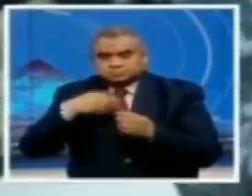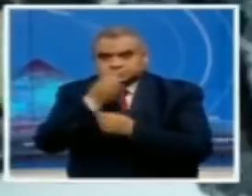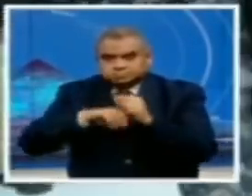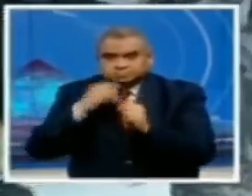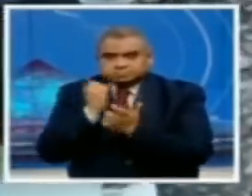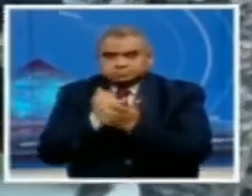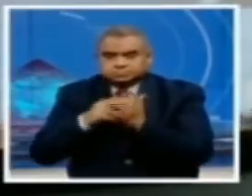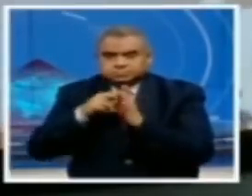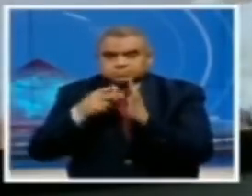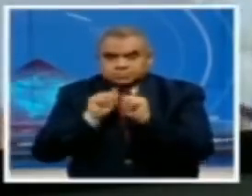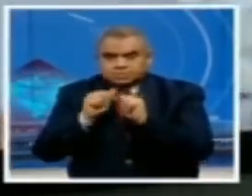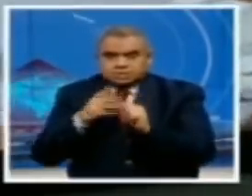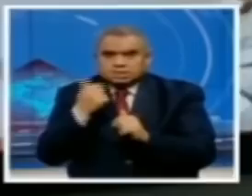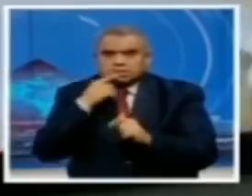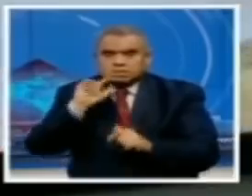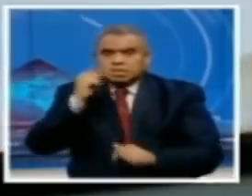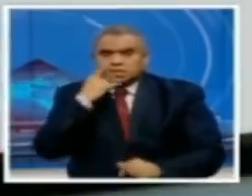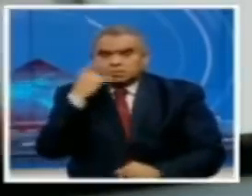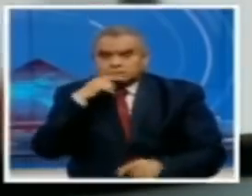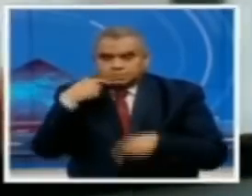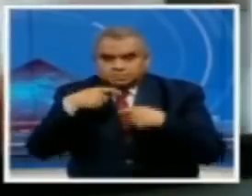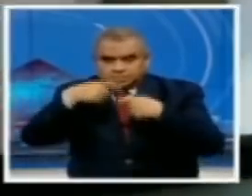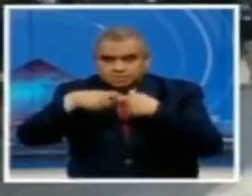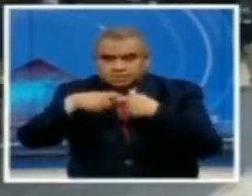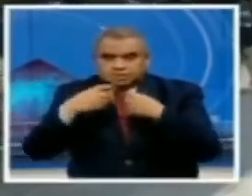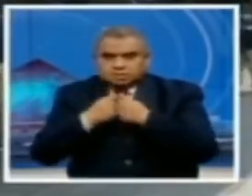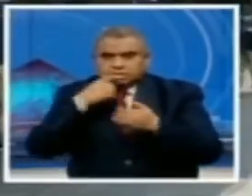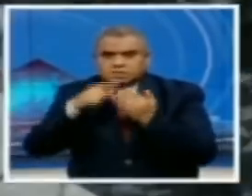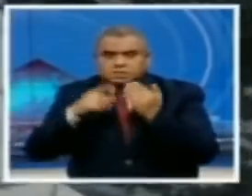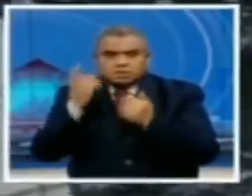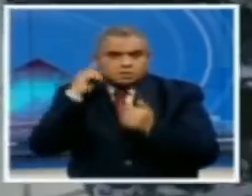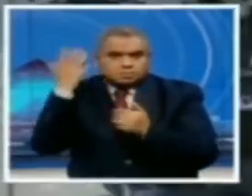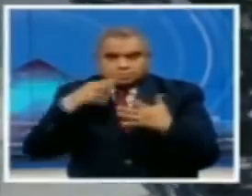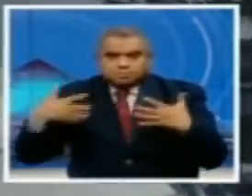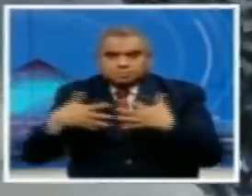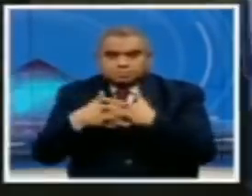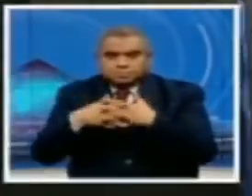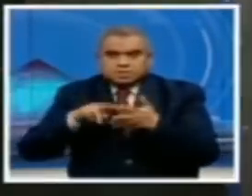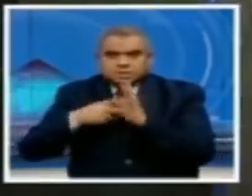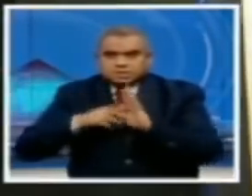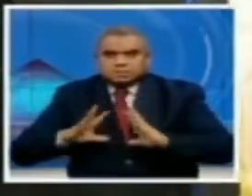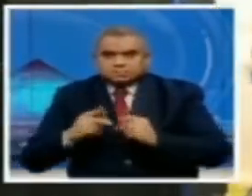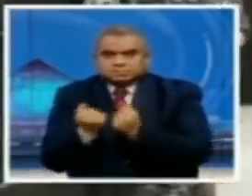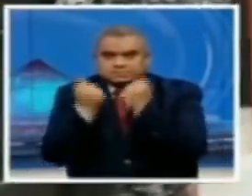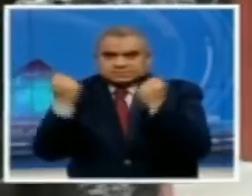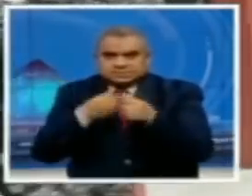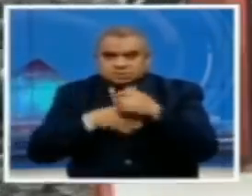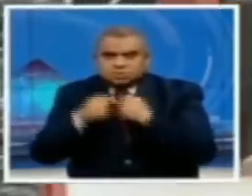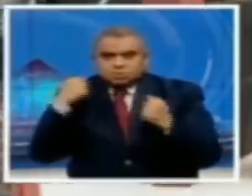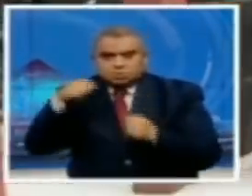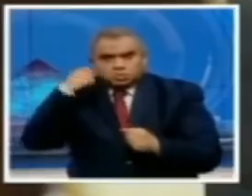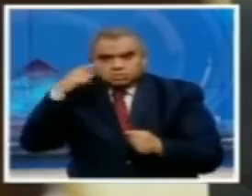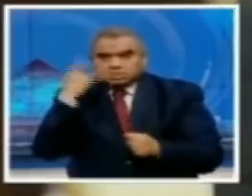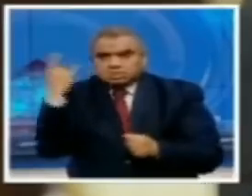وتنمية مهارات القيادات الأمنية، بالتنسيق مع الوكالة المصرية للشراكة من أجل التنمية بوزارة الخارجية.